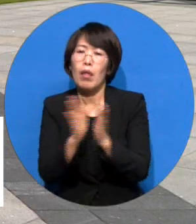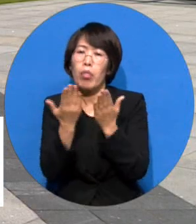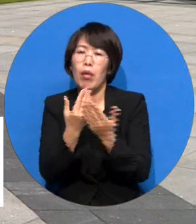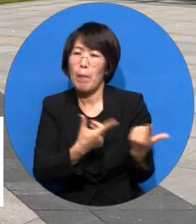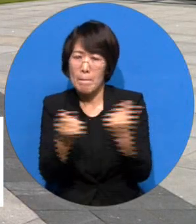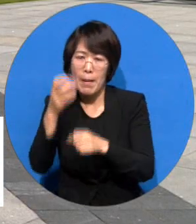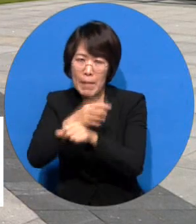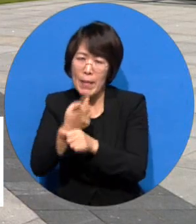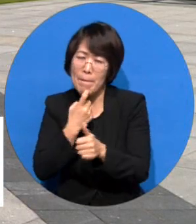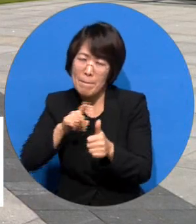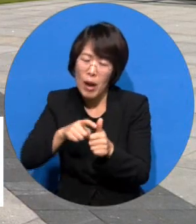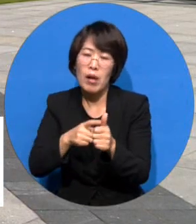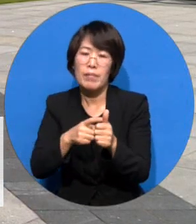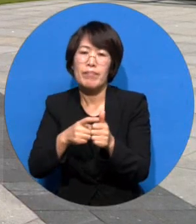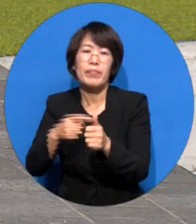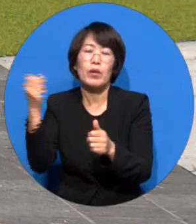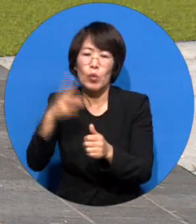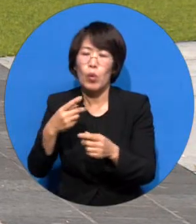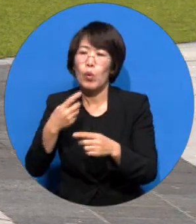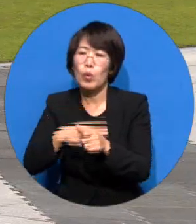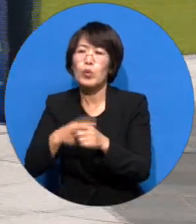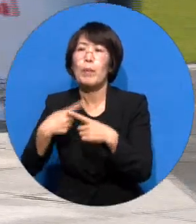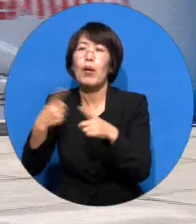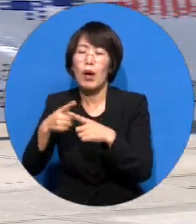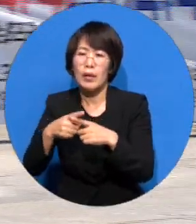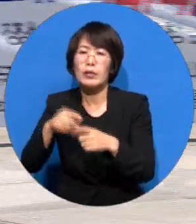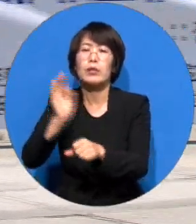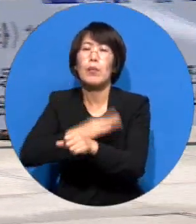징계위원회의 결론과 교수 평가에 따른 것이라고 밝혔습니다.